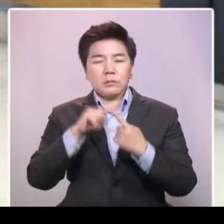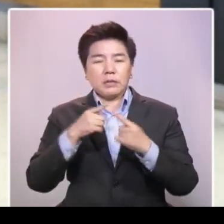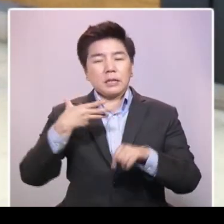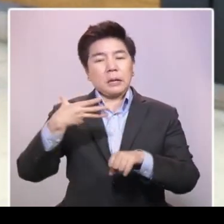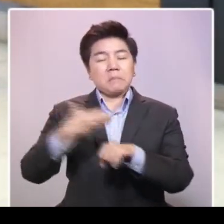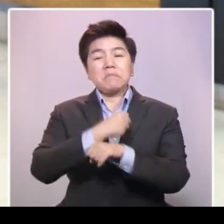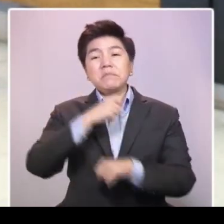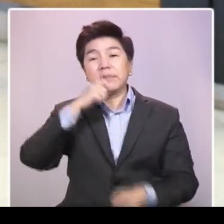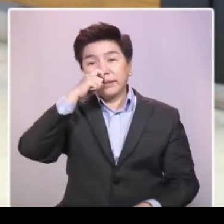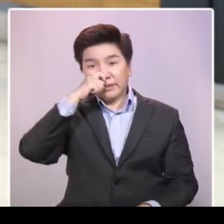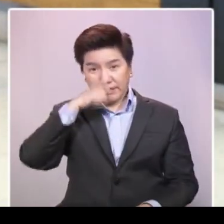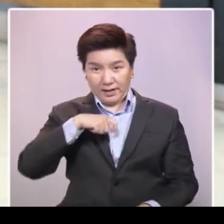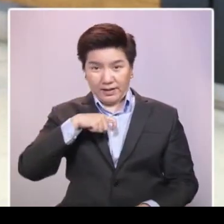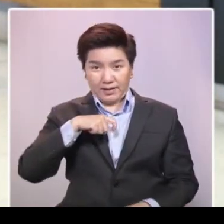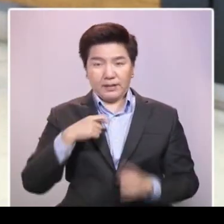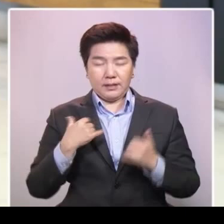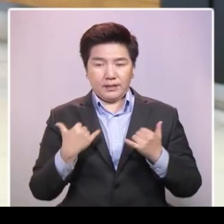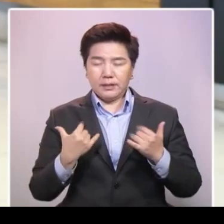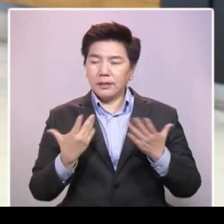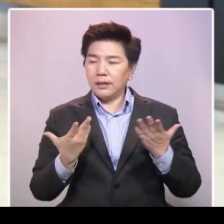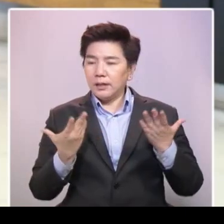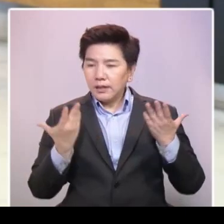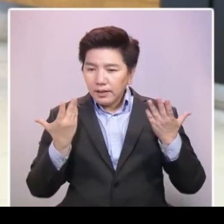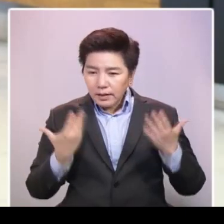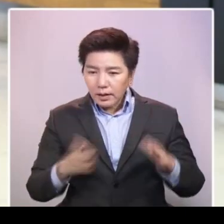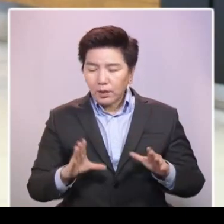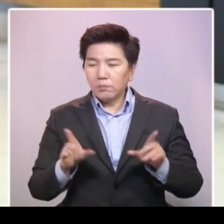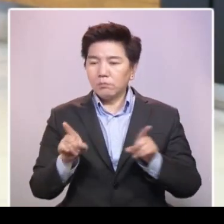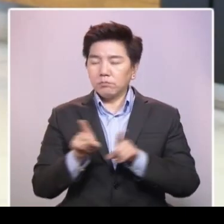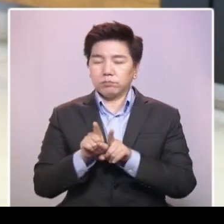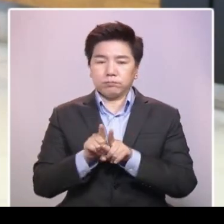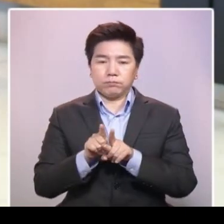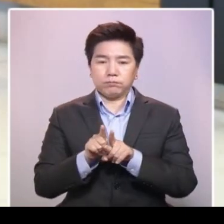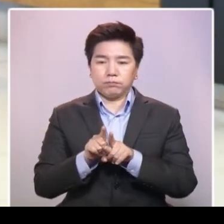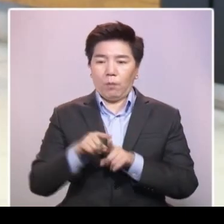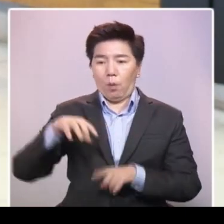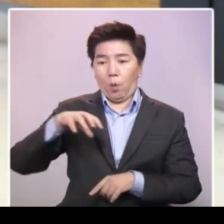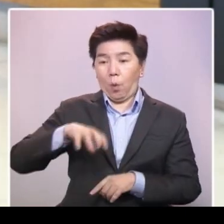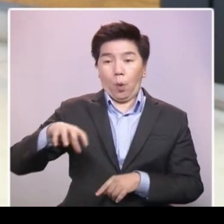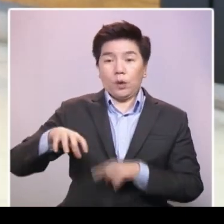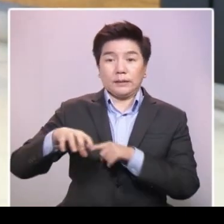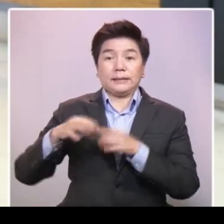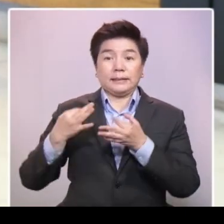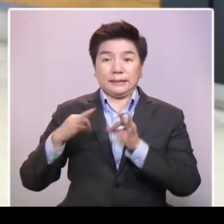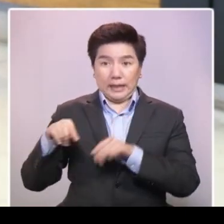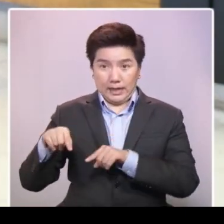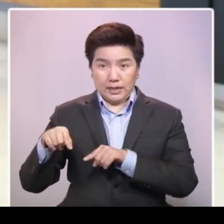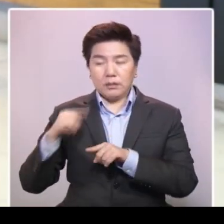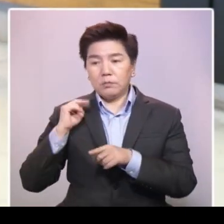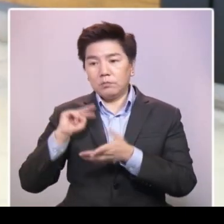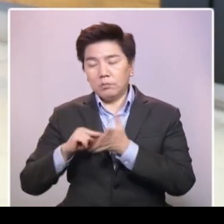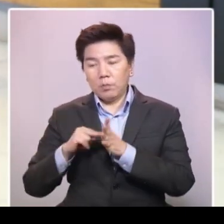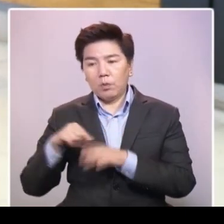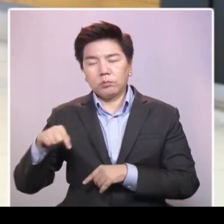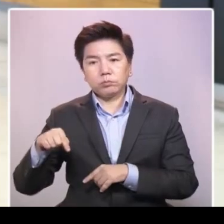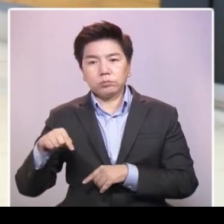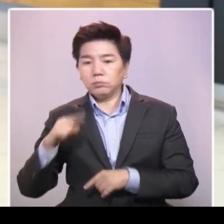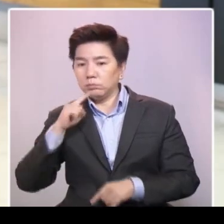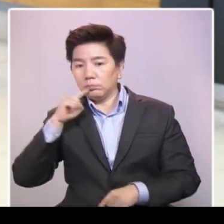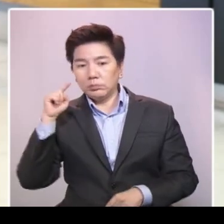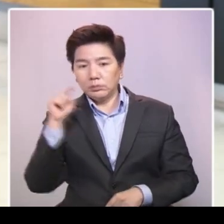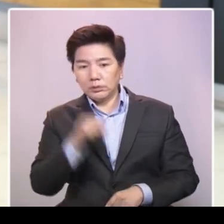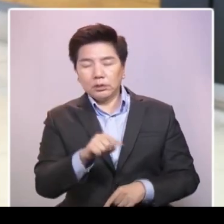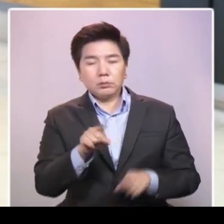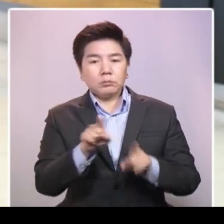การเมืองไทยการที่เอ่อตัวขององค์กรอิสระสามารถที่จะมายุบ